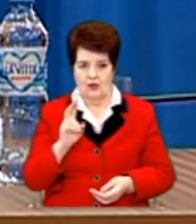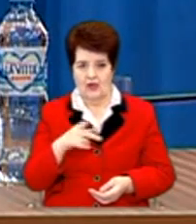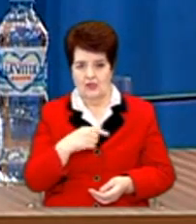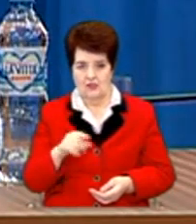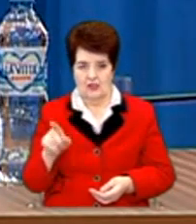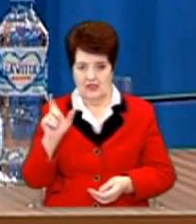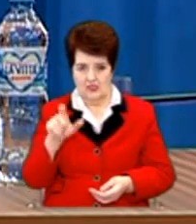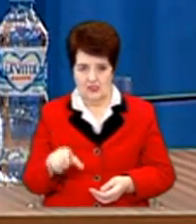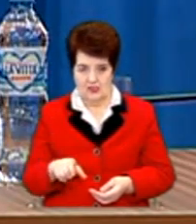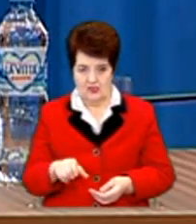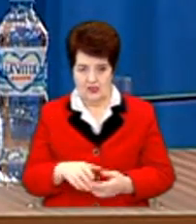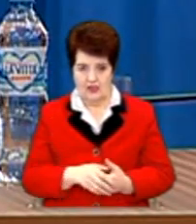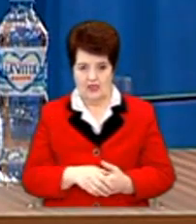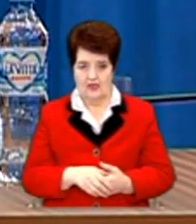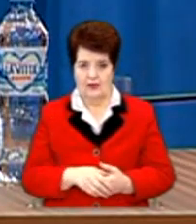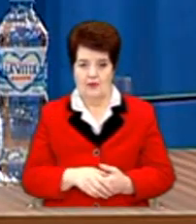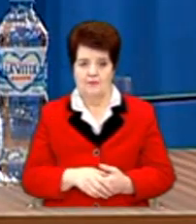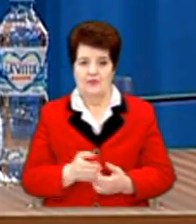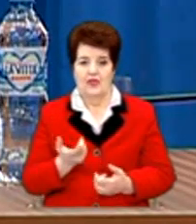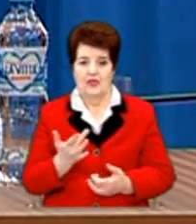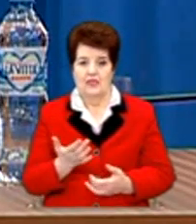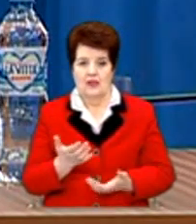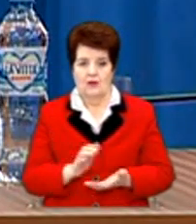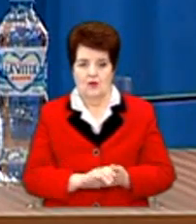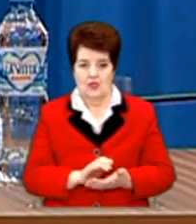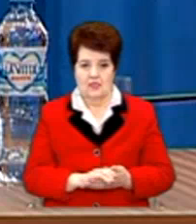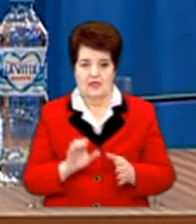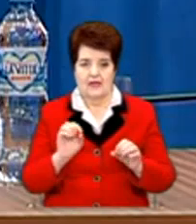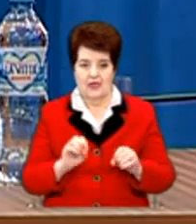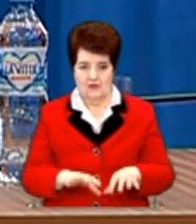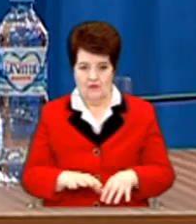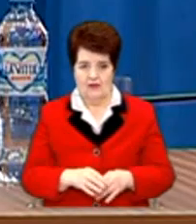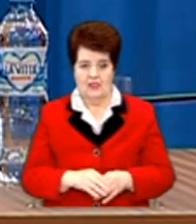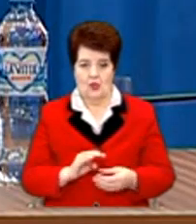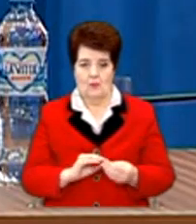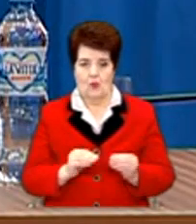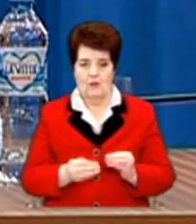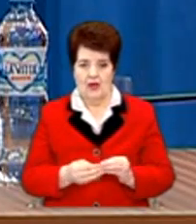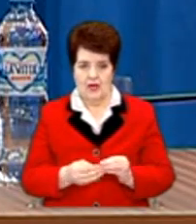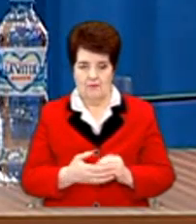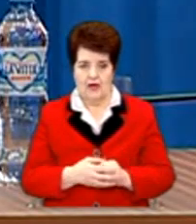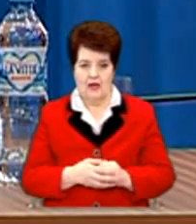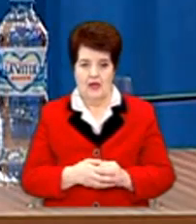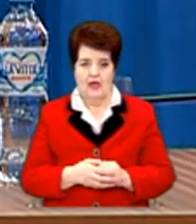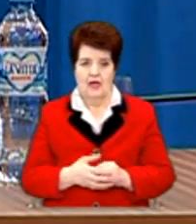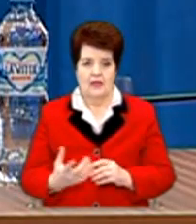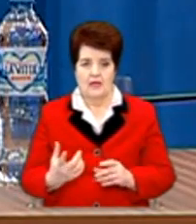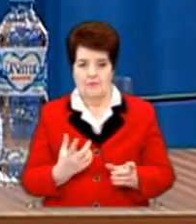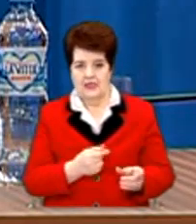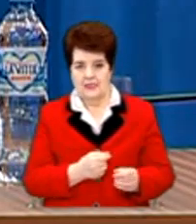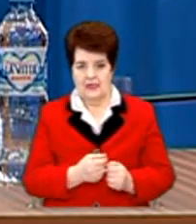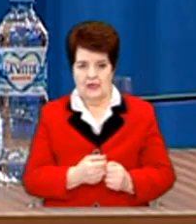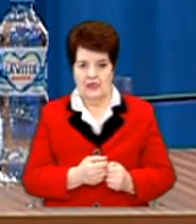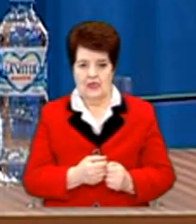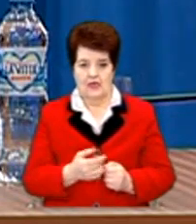Celălalt cetățean al Republicii Moldova, iarăși, din câte cunoaștem, și-a rezolvat problema deplasării, dar nu pot să vă spun